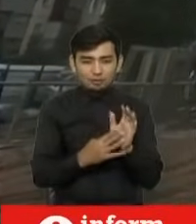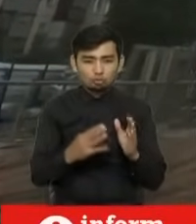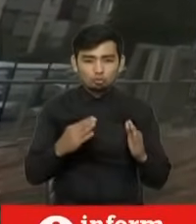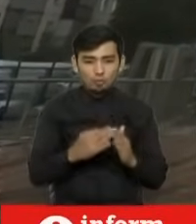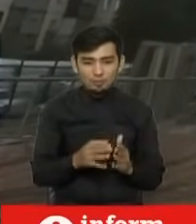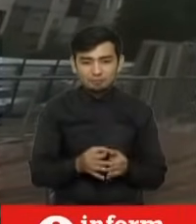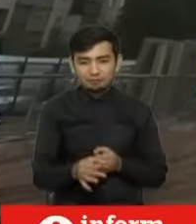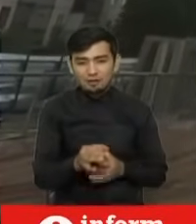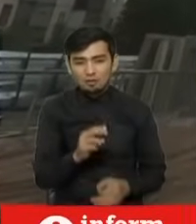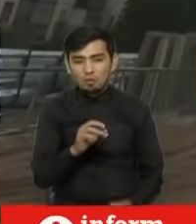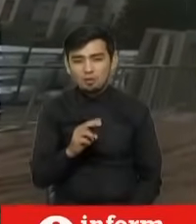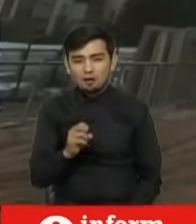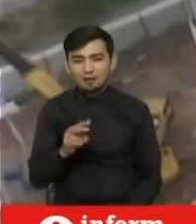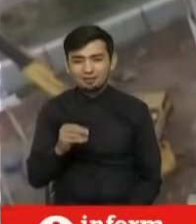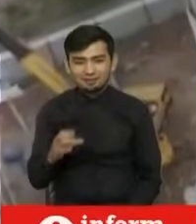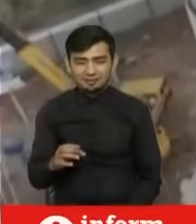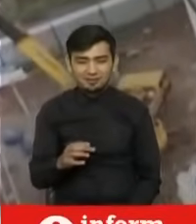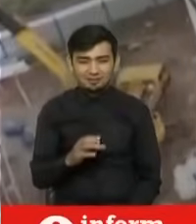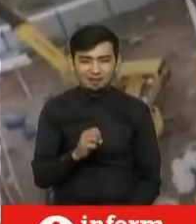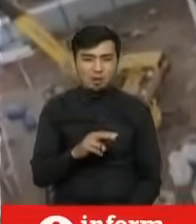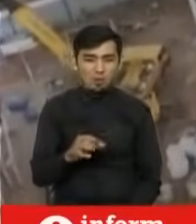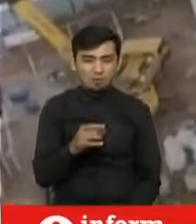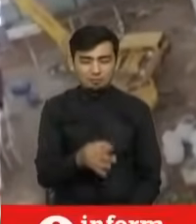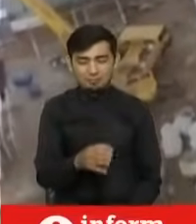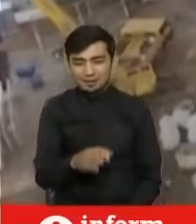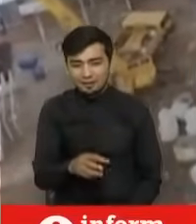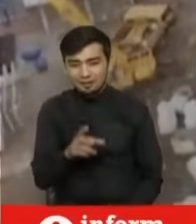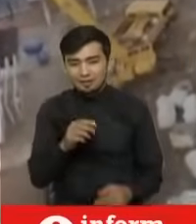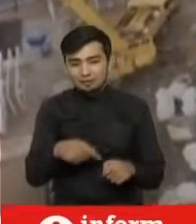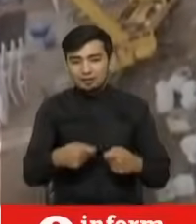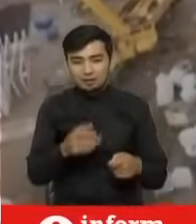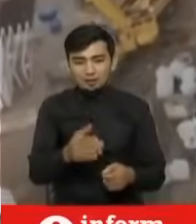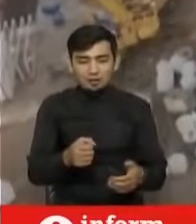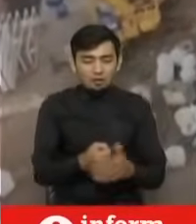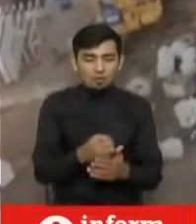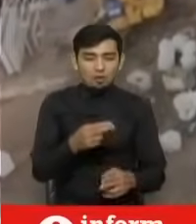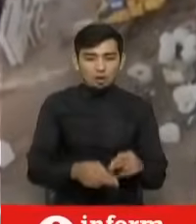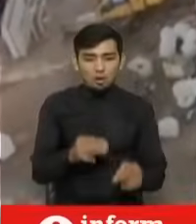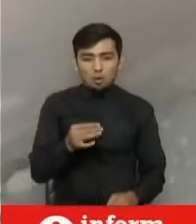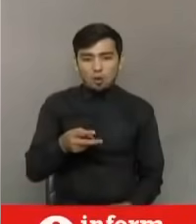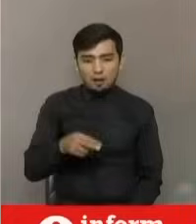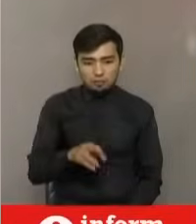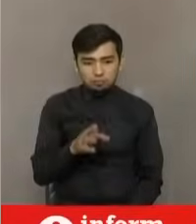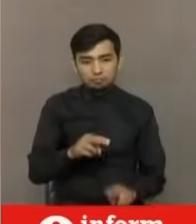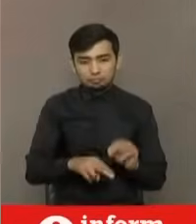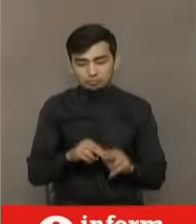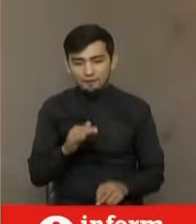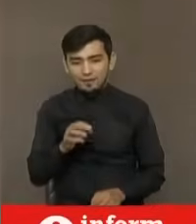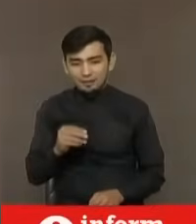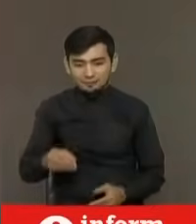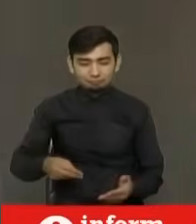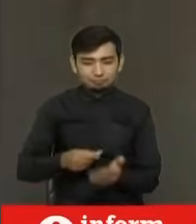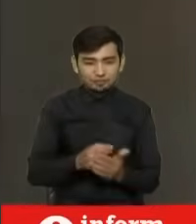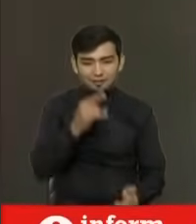в селе колком из жангельдина района сдать в эксплуатацию их обещают до конца июля там строительство финансировал фонд